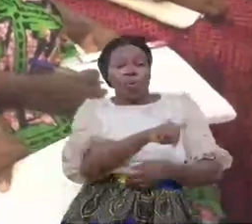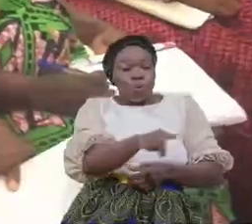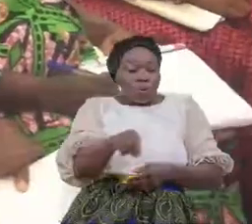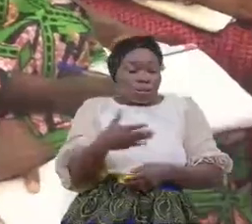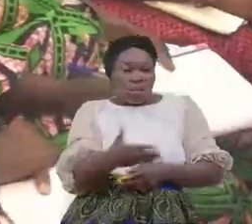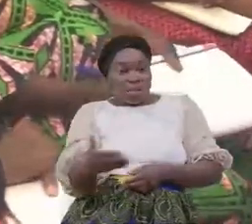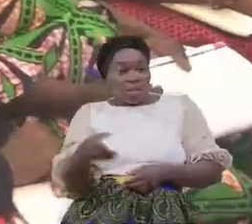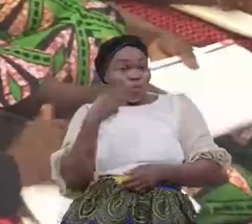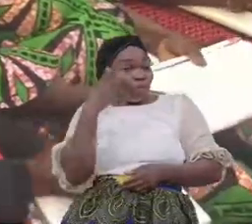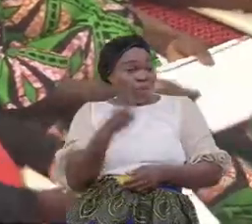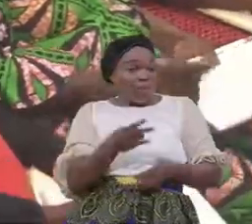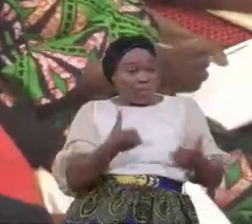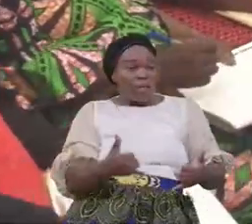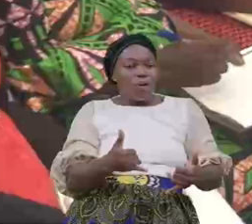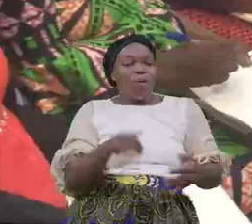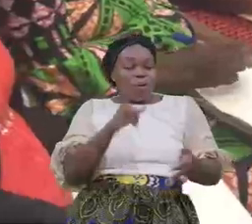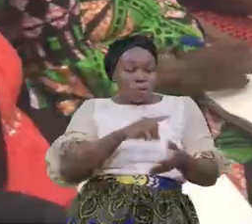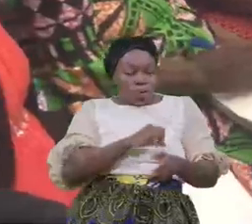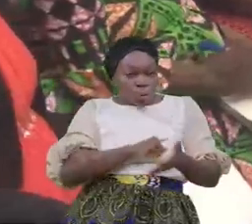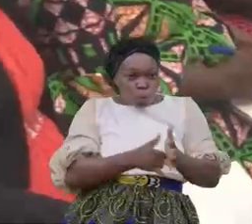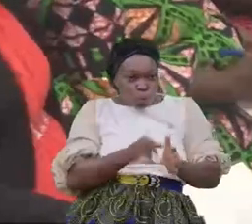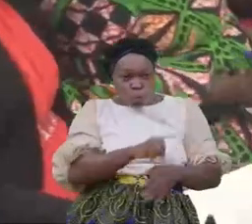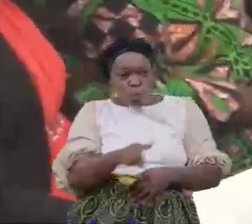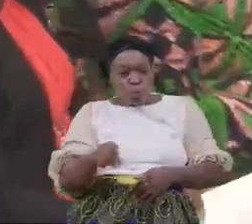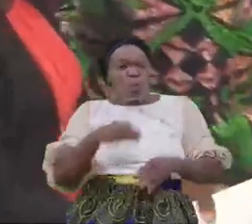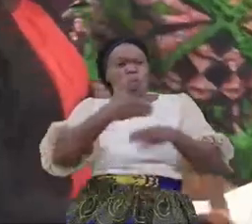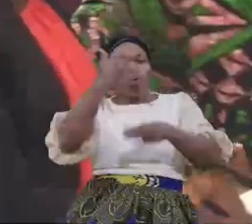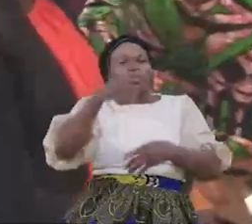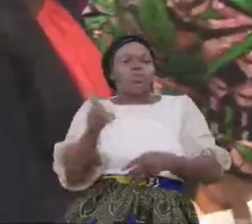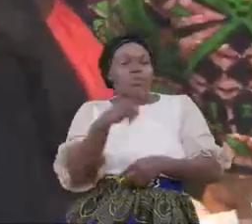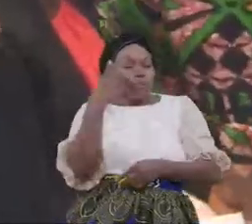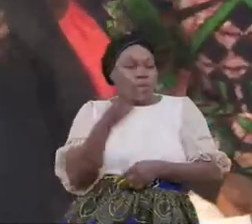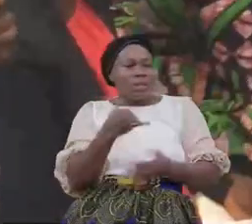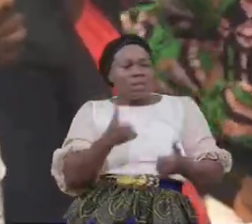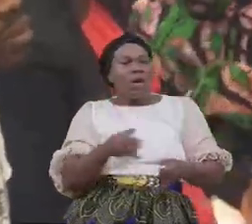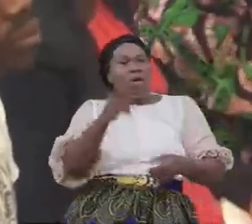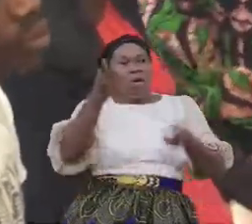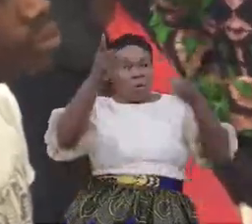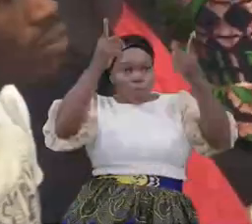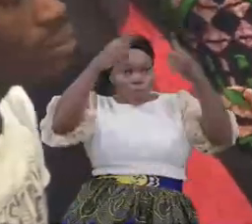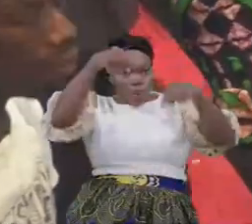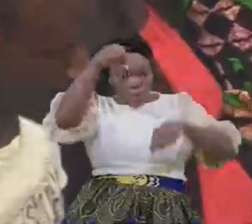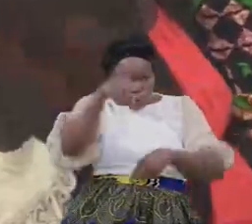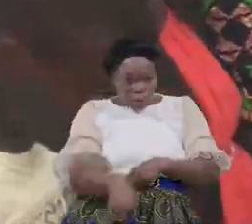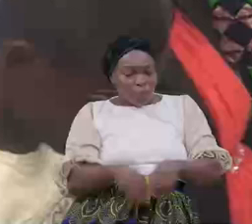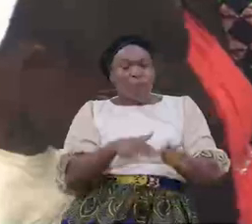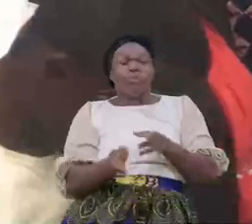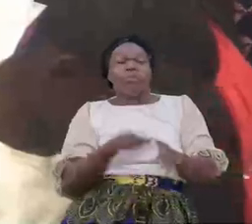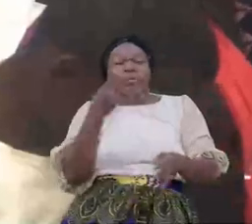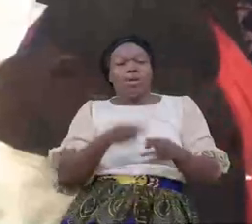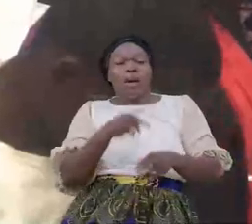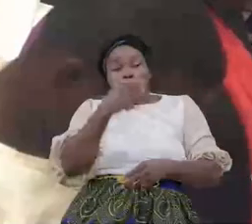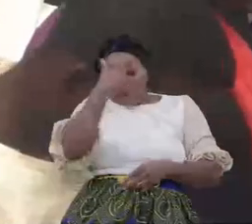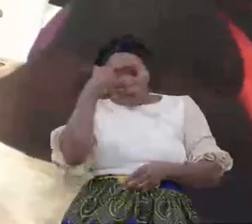Donc ils ont crié. C'était des cris de foi. C'était des cris d'assurance. C'était des